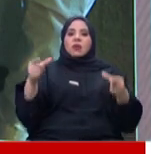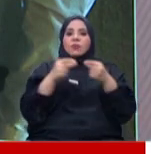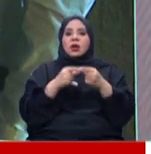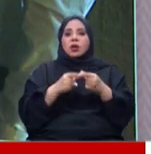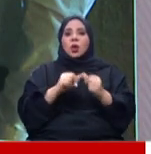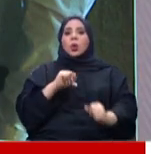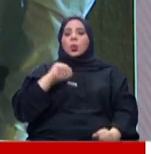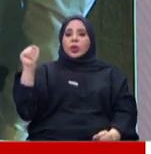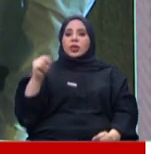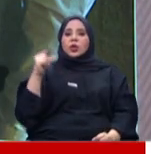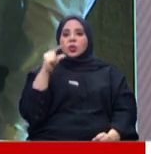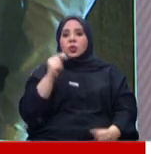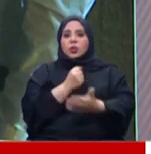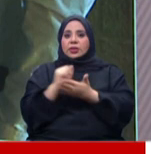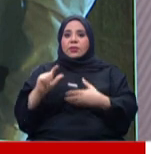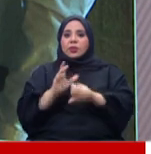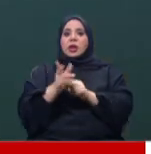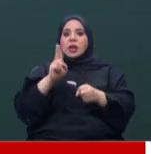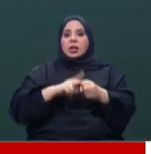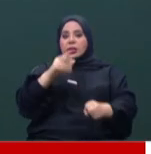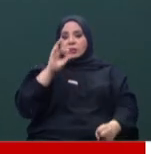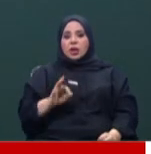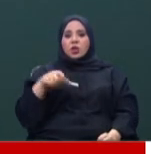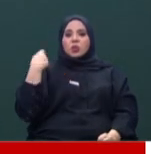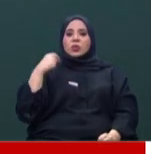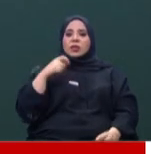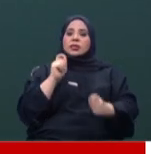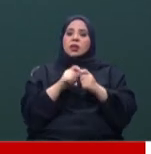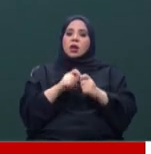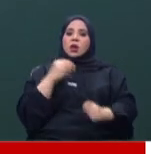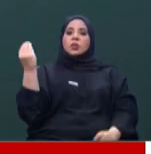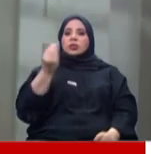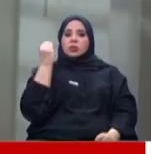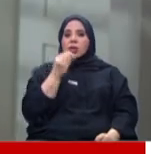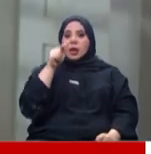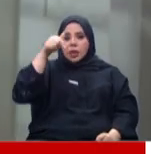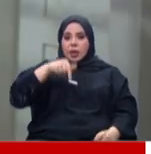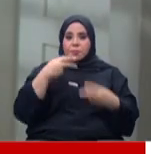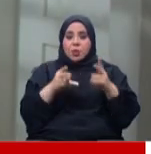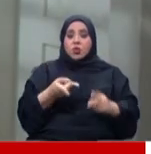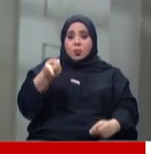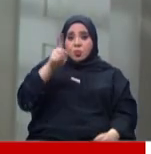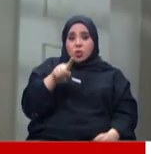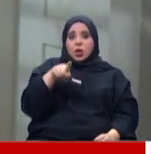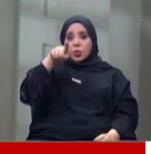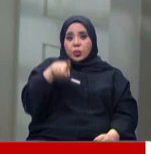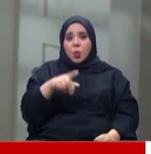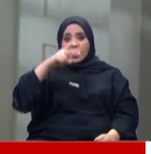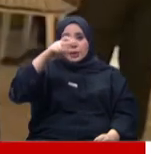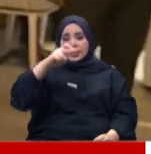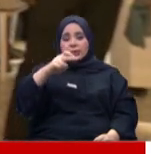الطبي للتصدي لفيروس كورونا، تؤكد وزارة الصناعة والتجارة والسياحة أنه بدءا من يوم غد الأحد